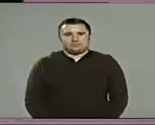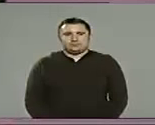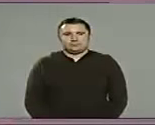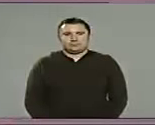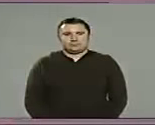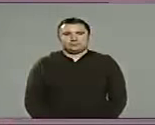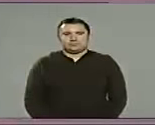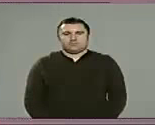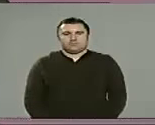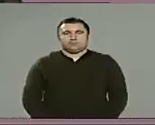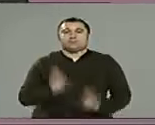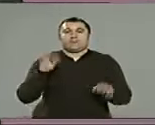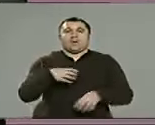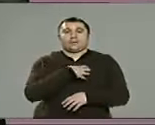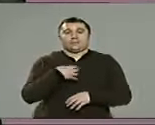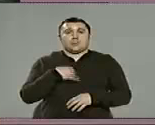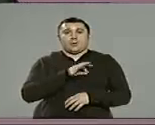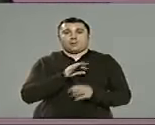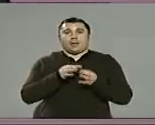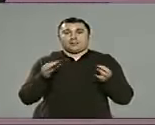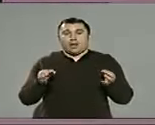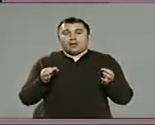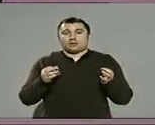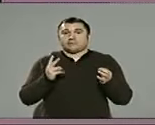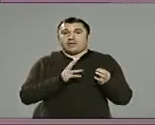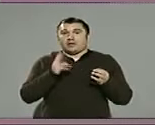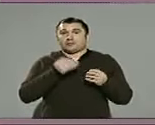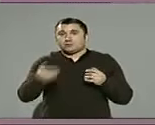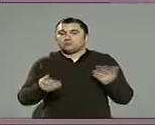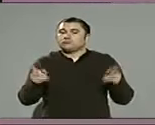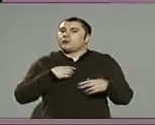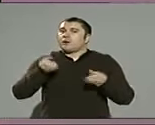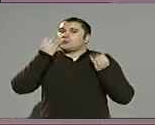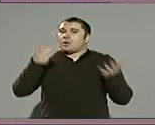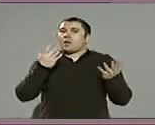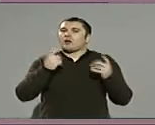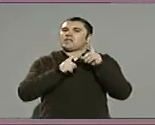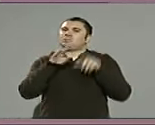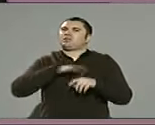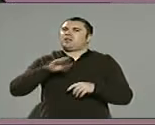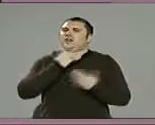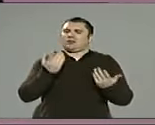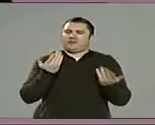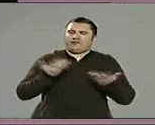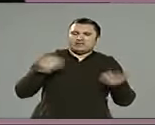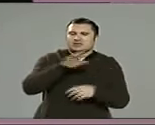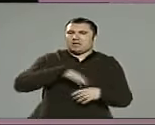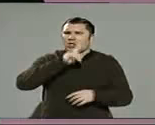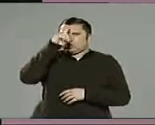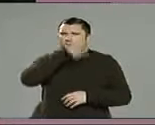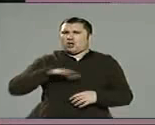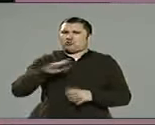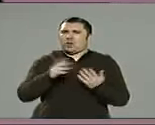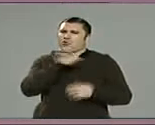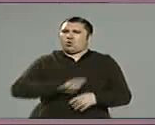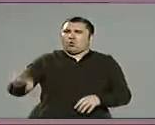Zwei Jahre nach dem Dresdner Parteitag ist wieder klar, wofür die SPD in Deutschland und Europa steht und wohin wir wollen.